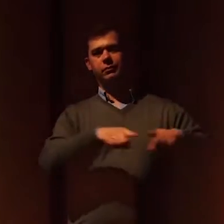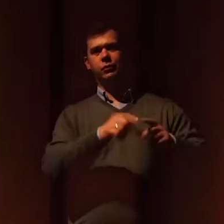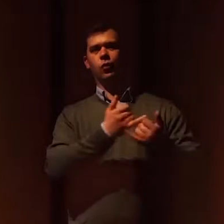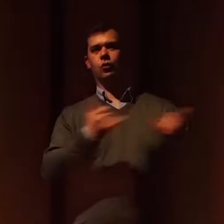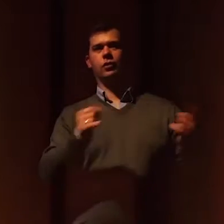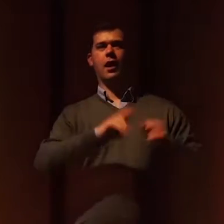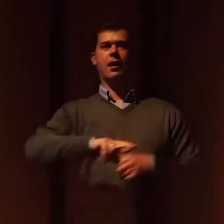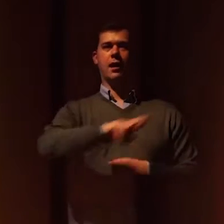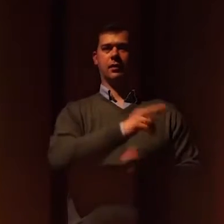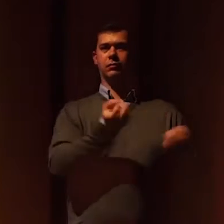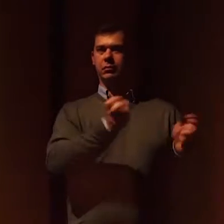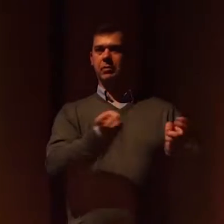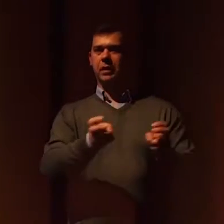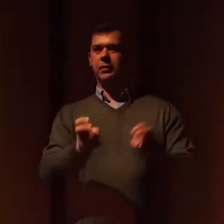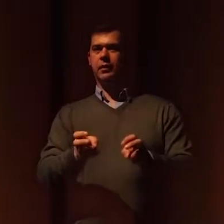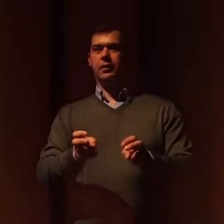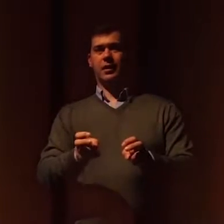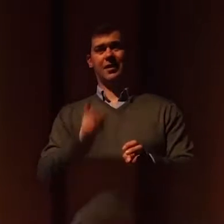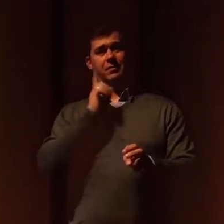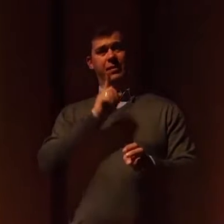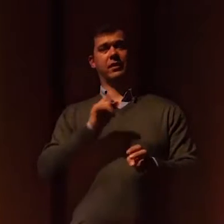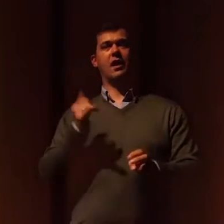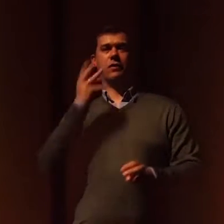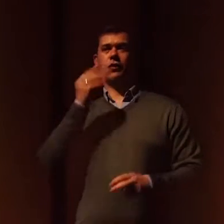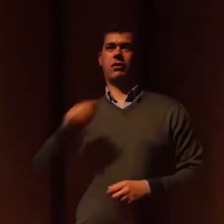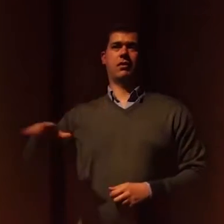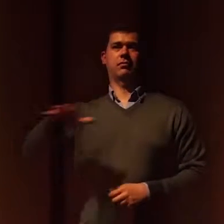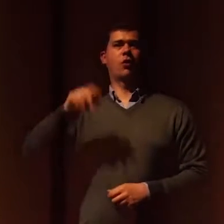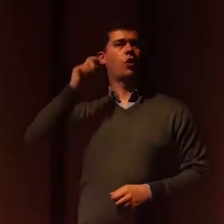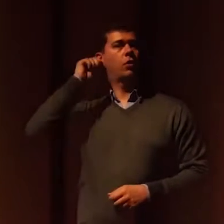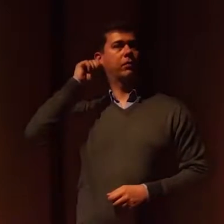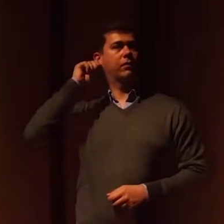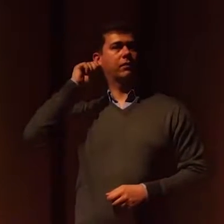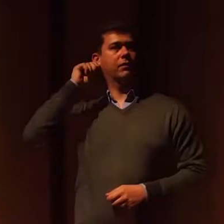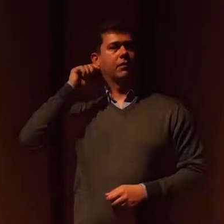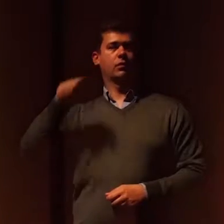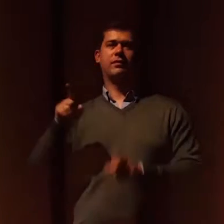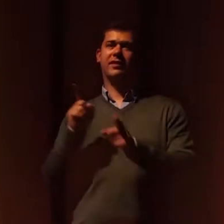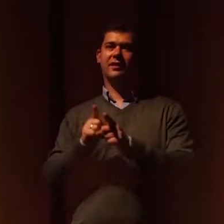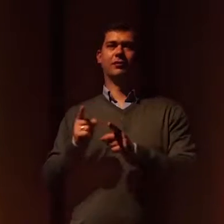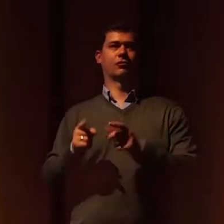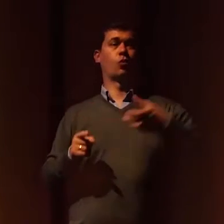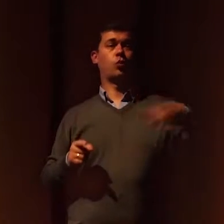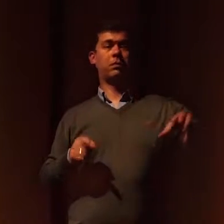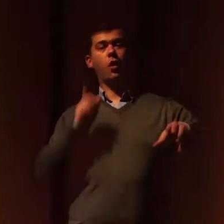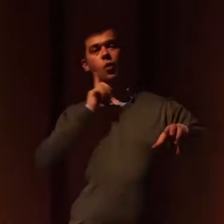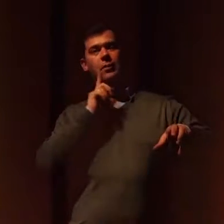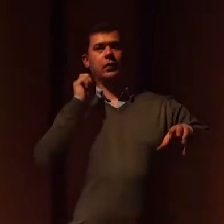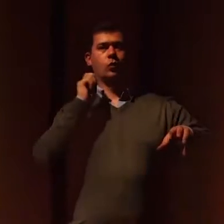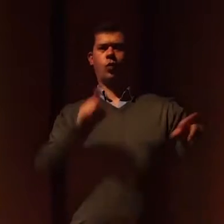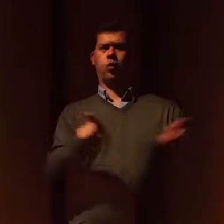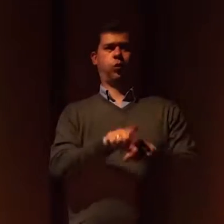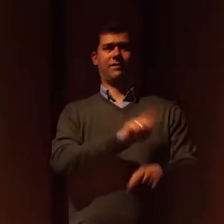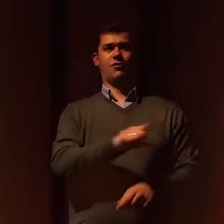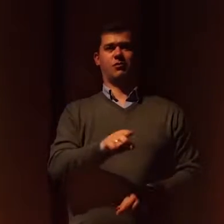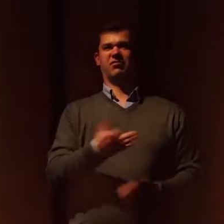działają ale z drugiej strony ta perspektywa Kobiet Czyli perspektywa intersekcjonalna w ogóle tam nie istnieje a